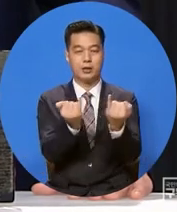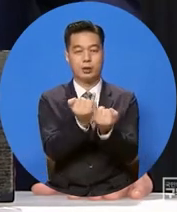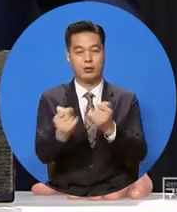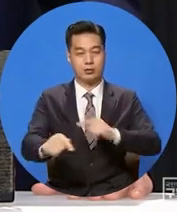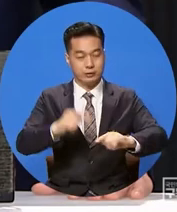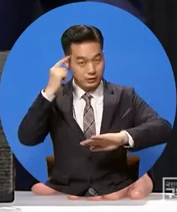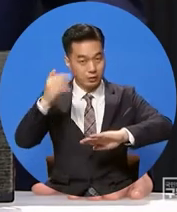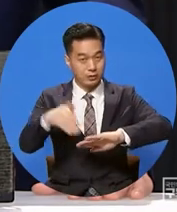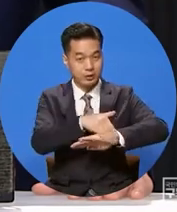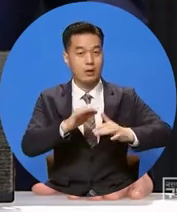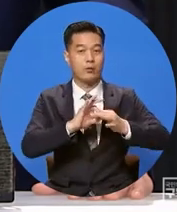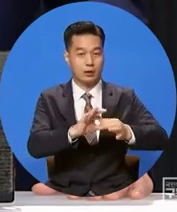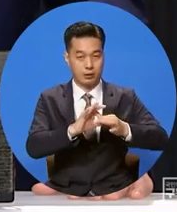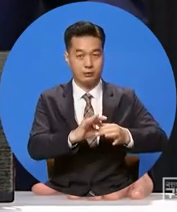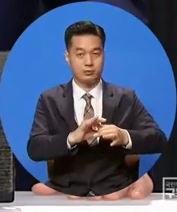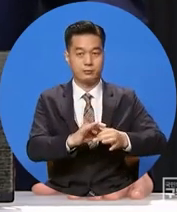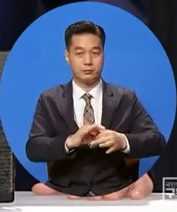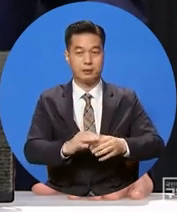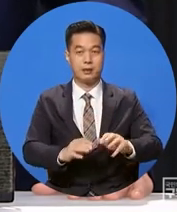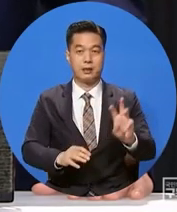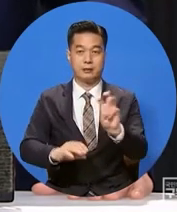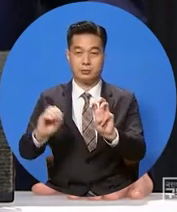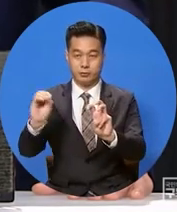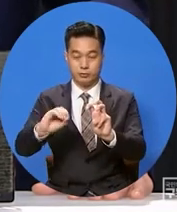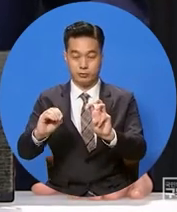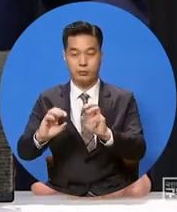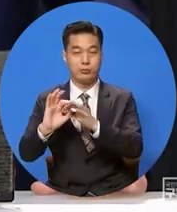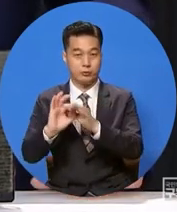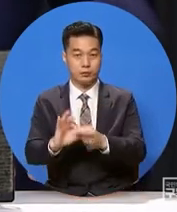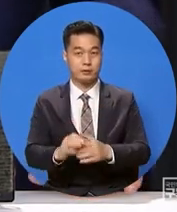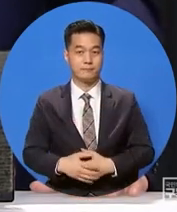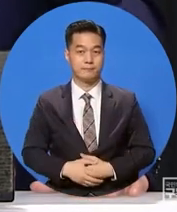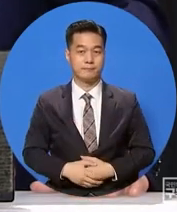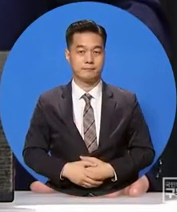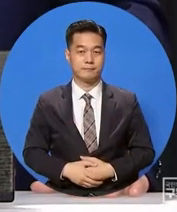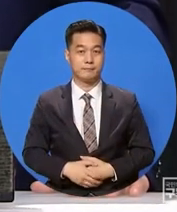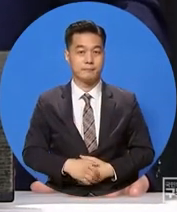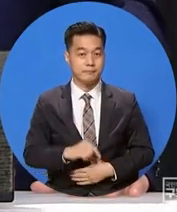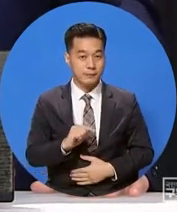대해서 여성에 대해서 한 30% 공직 뭐 이런 걸 이것도